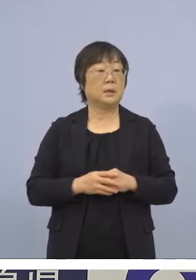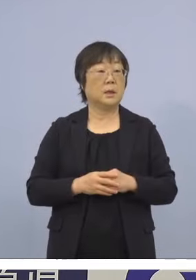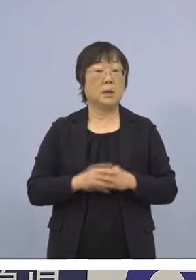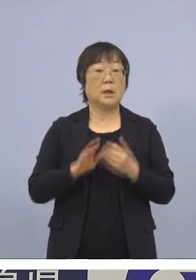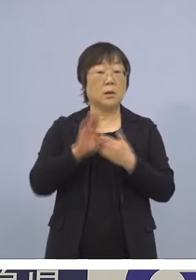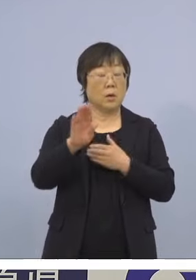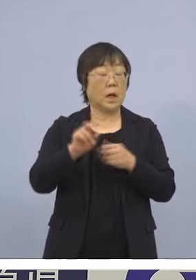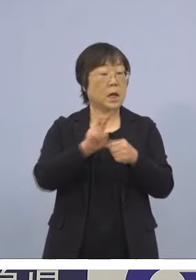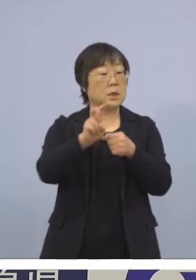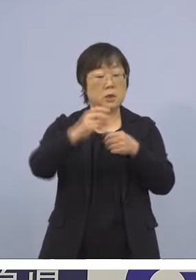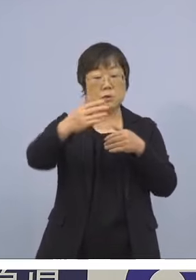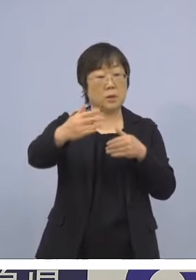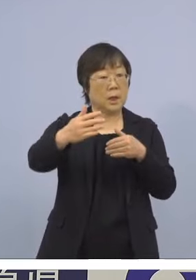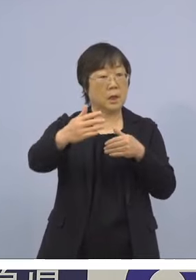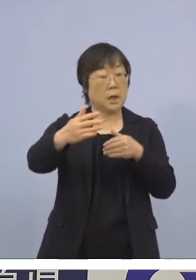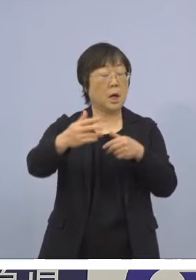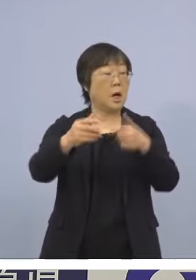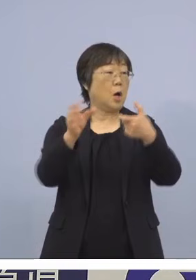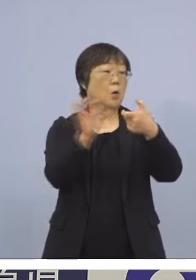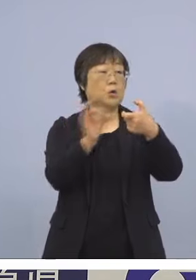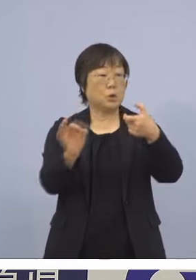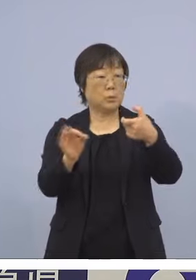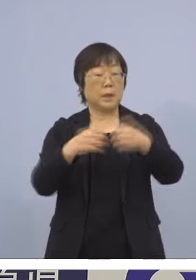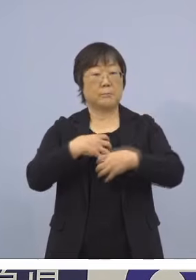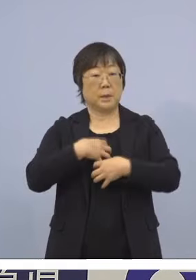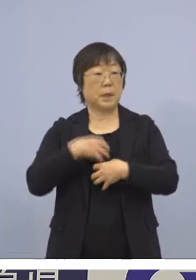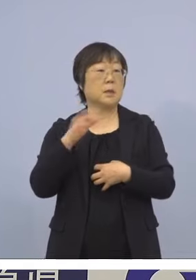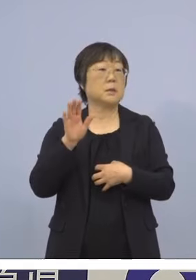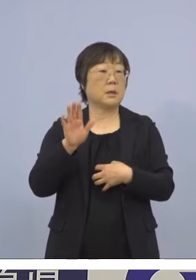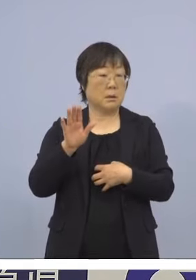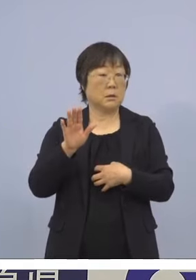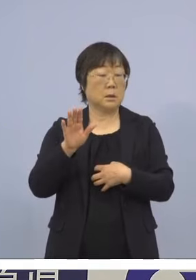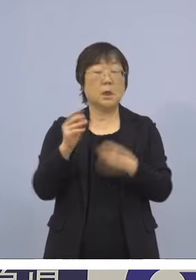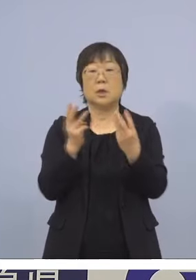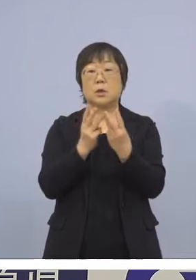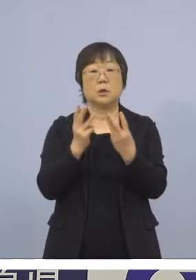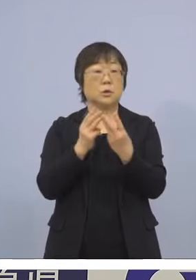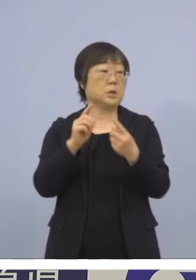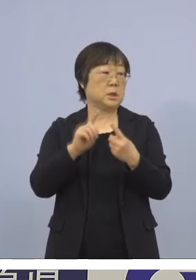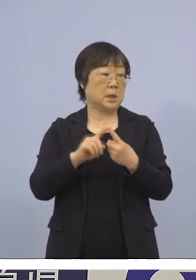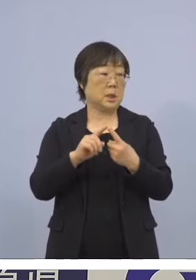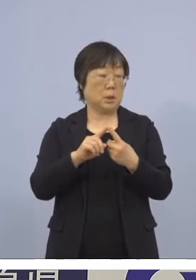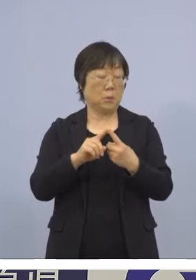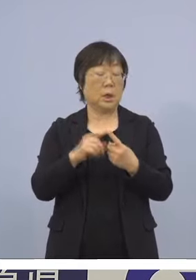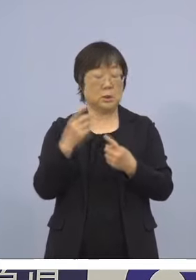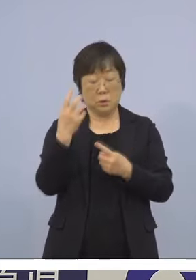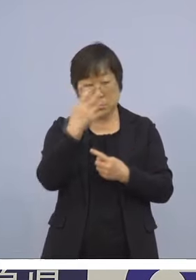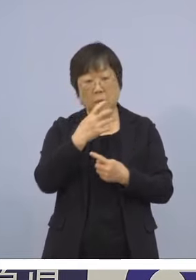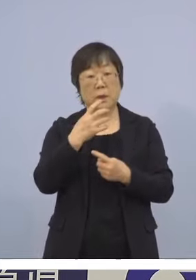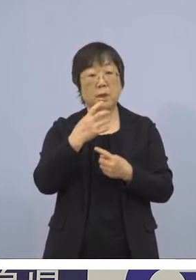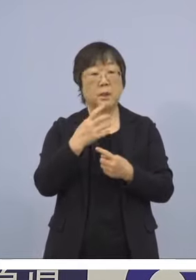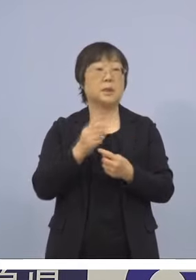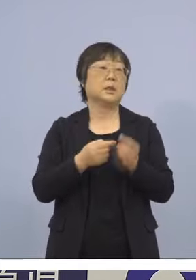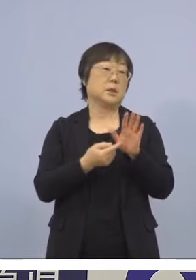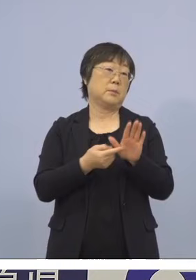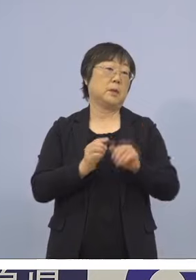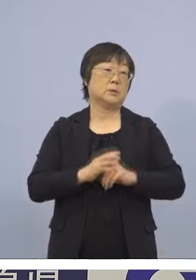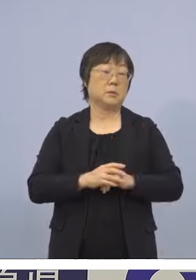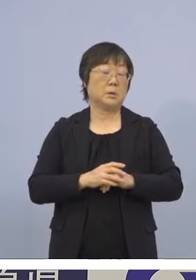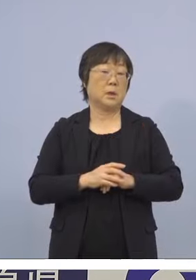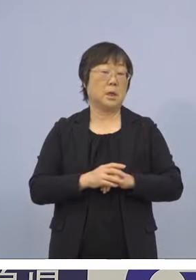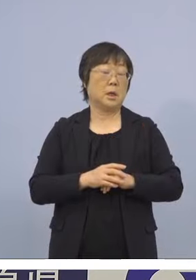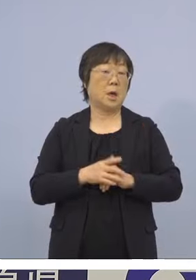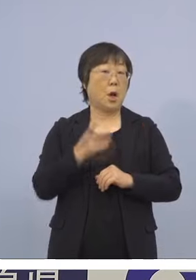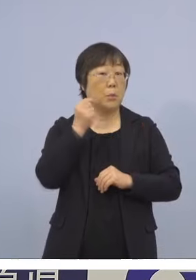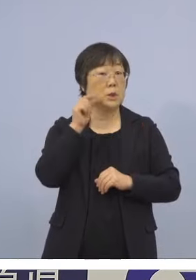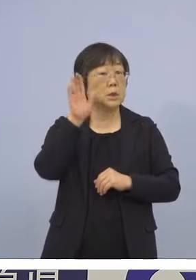これから20年の間に6割の危険性があるという、これも数字としてはすごいですよ。これ明日雨が降る可能